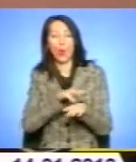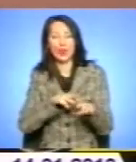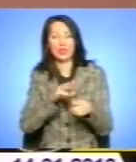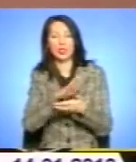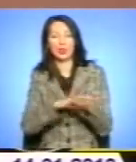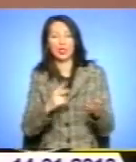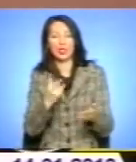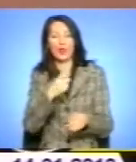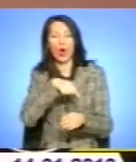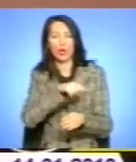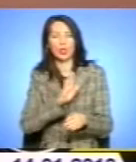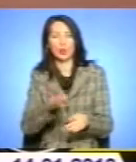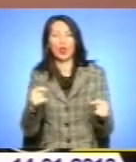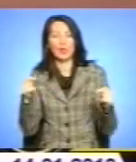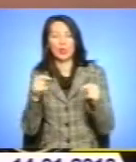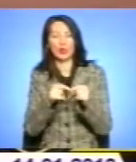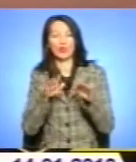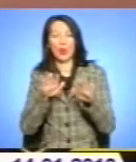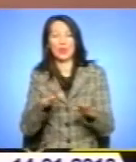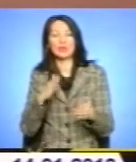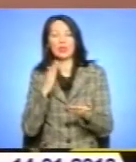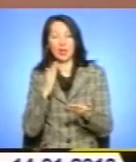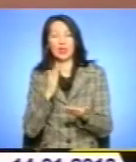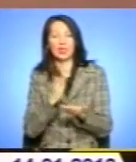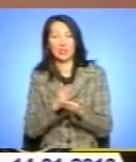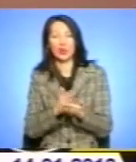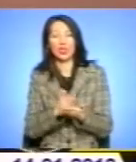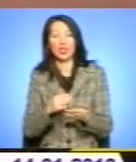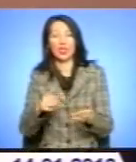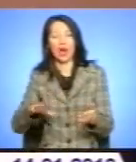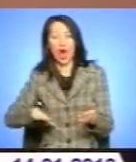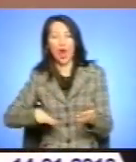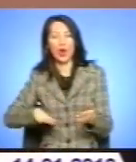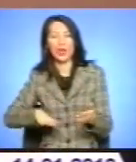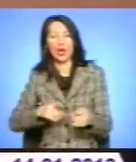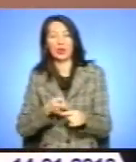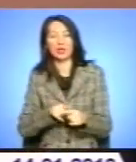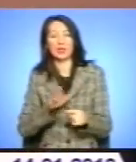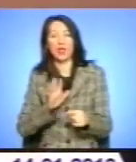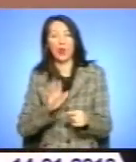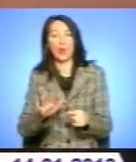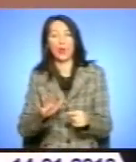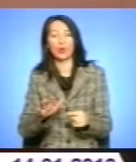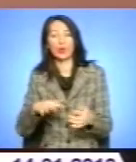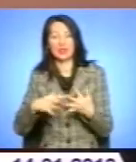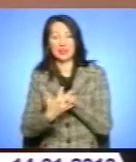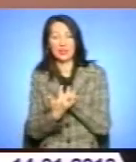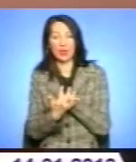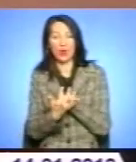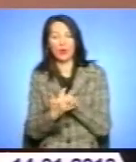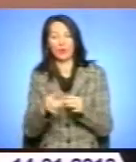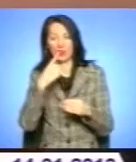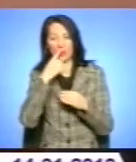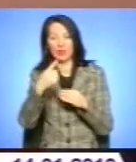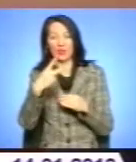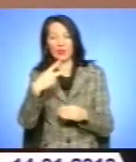на протязі 2 годин було встановлено місце знаходження даного коня. Це було село, яке розташоване на відстані близько